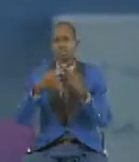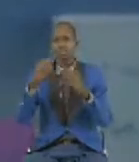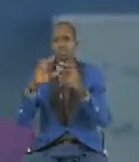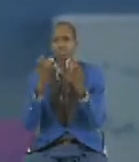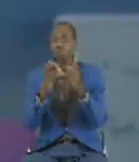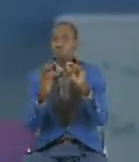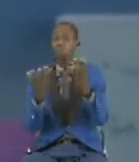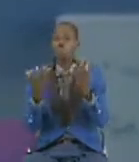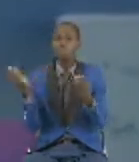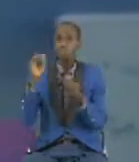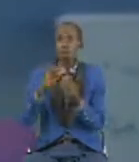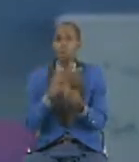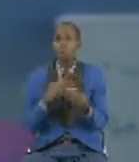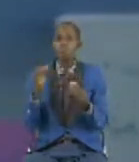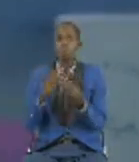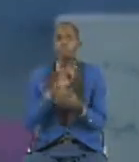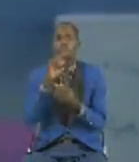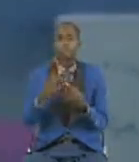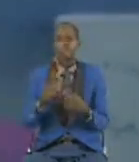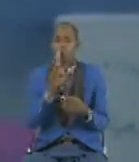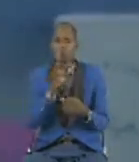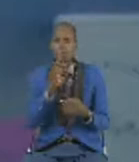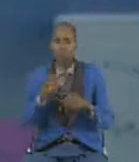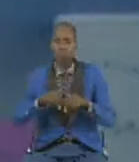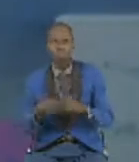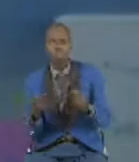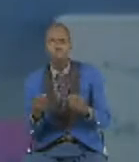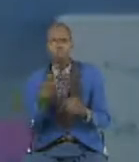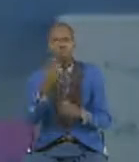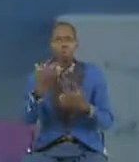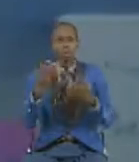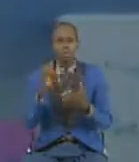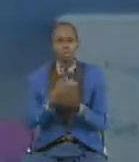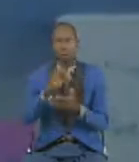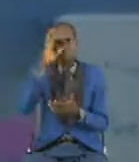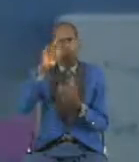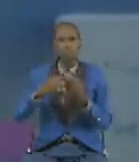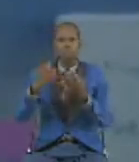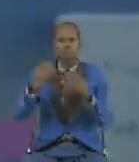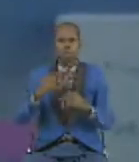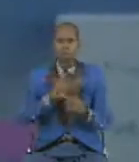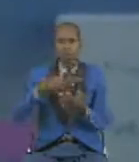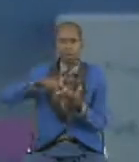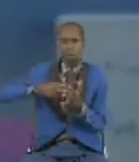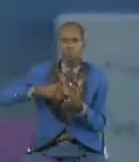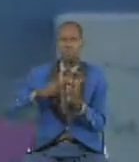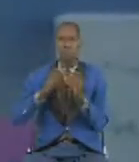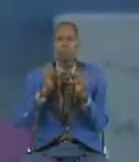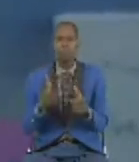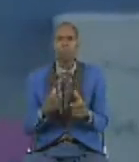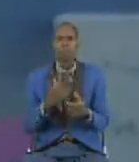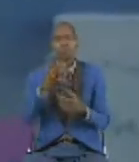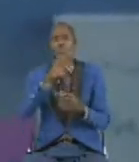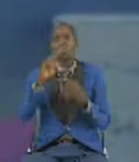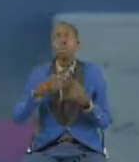veut même qu'il rend plus. Quand l'eau ne coule plus dans la maison, tu veux que le monsieur vienne arranger ça. Quand